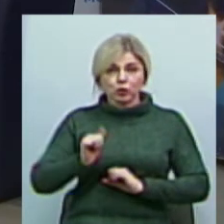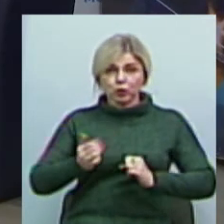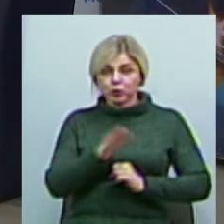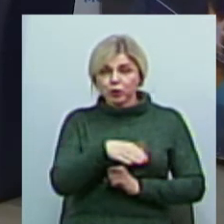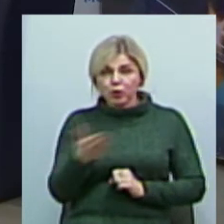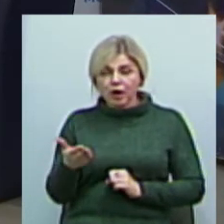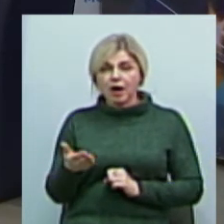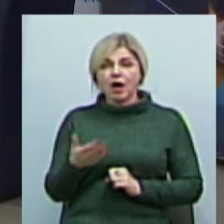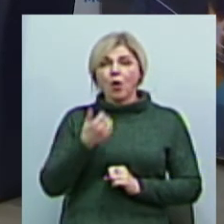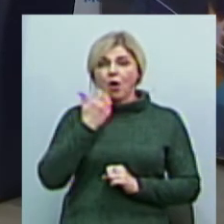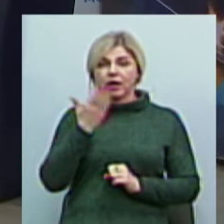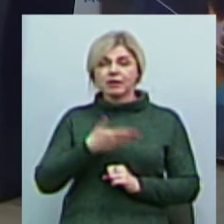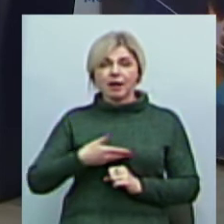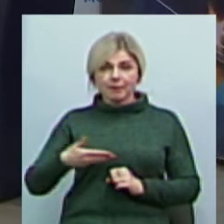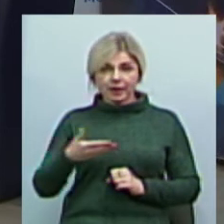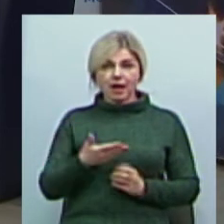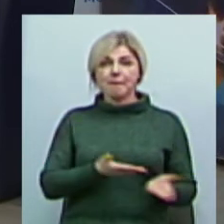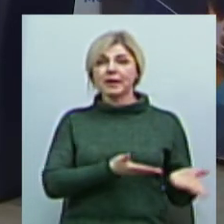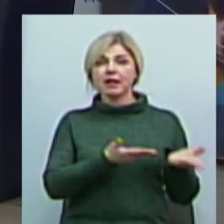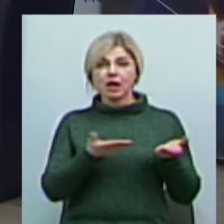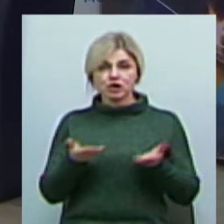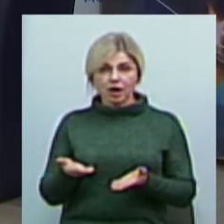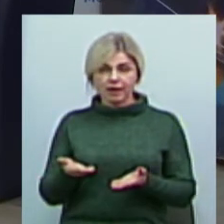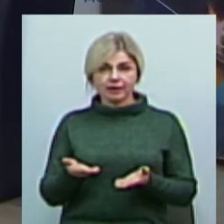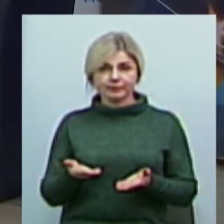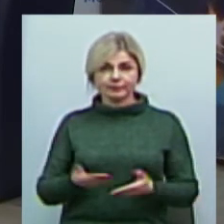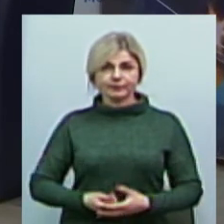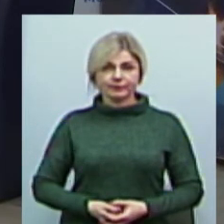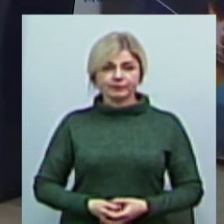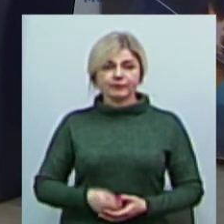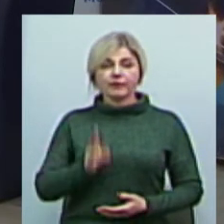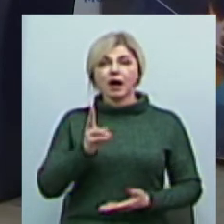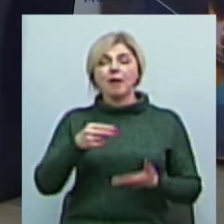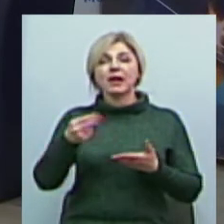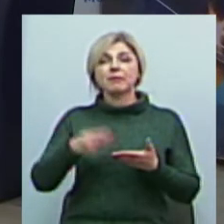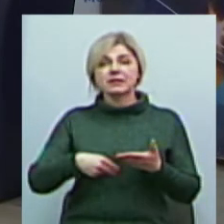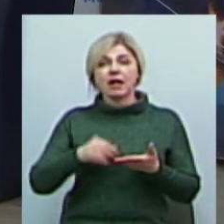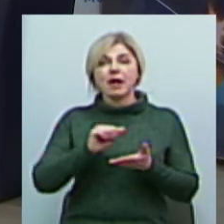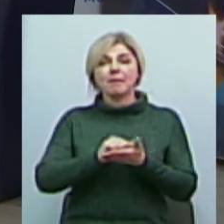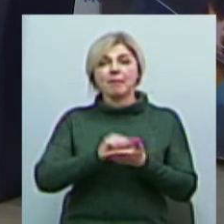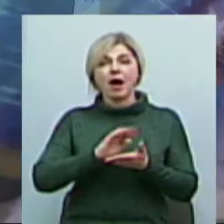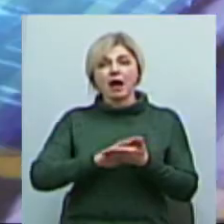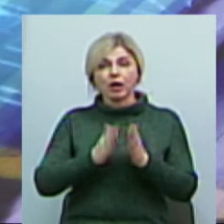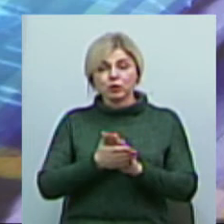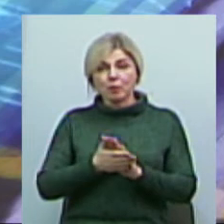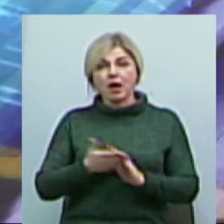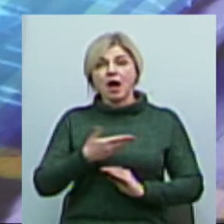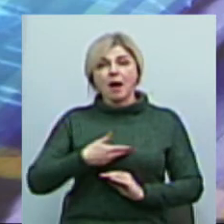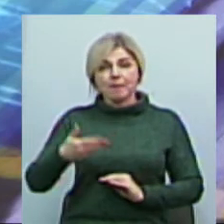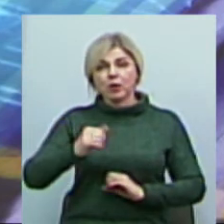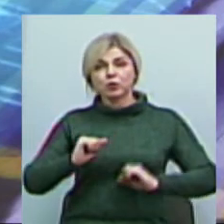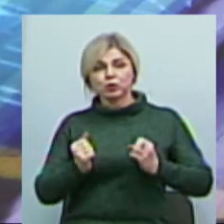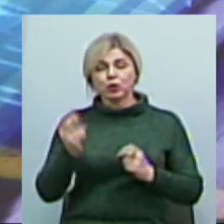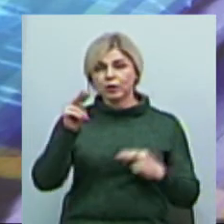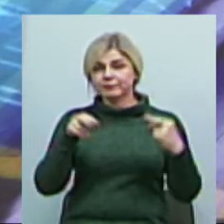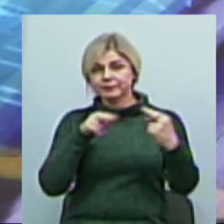всяком случае, когда мы приглашали к подписанию меморандума, мы друг к другу присматривались, у